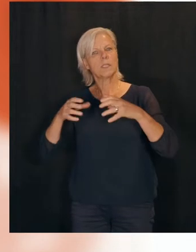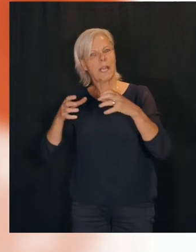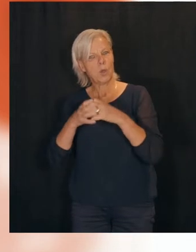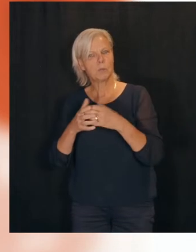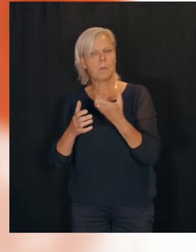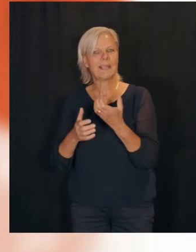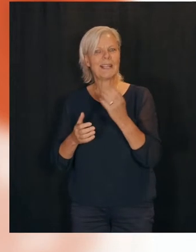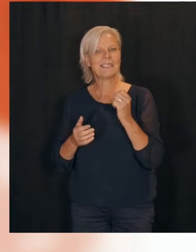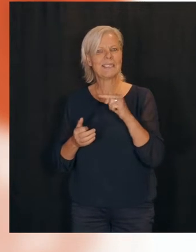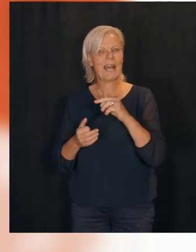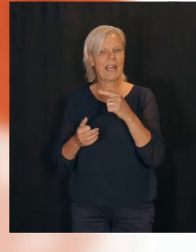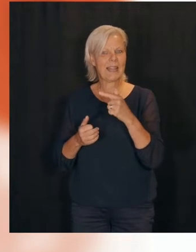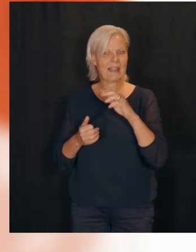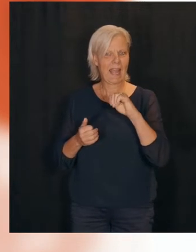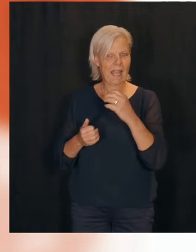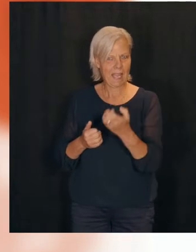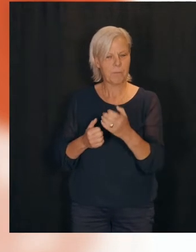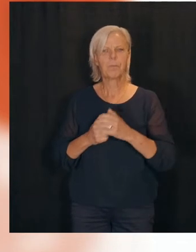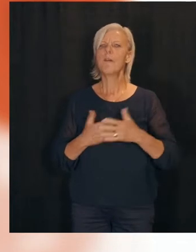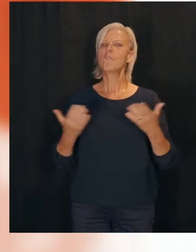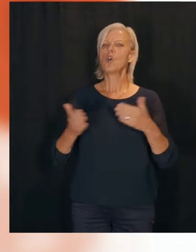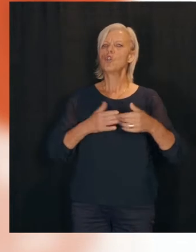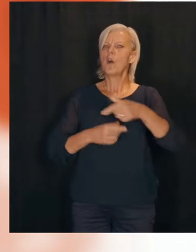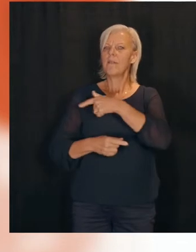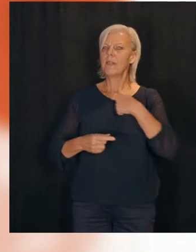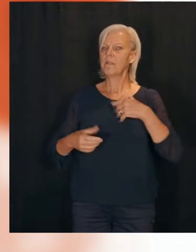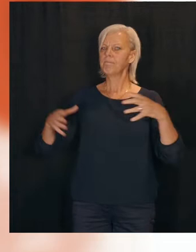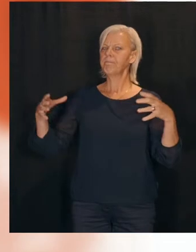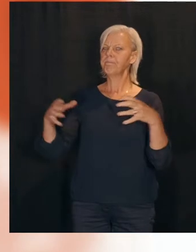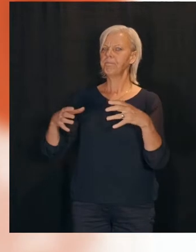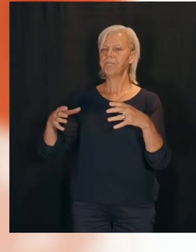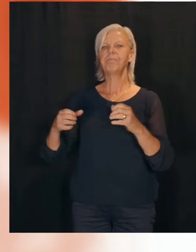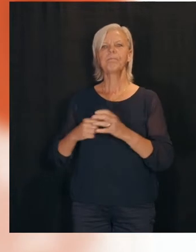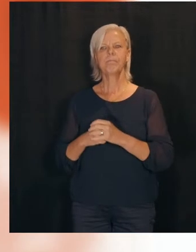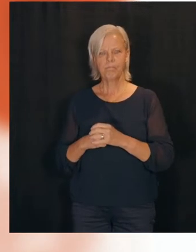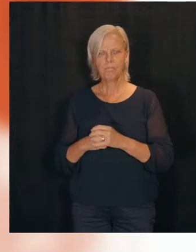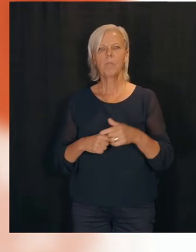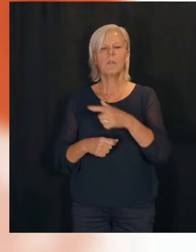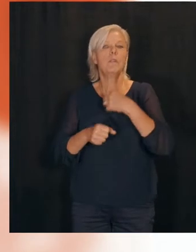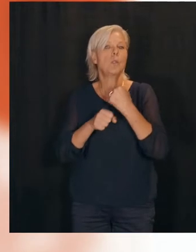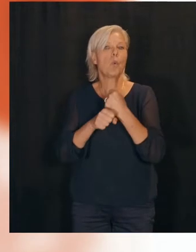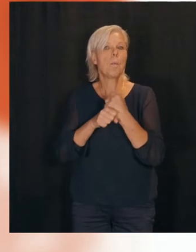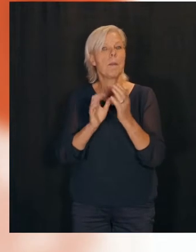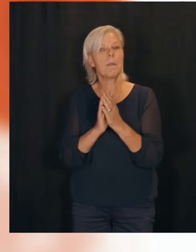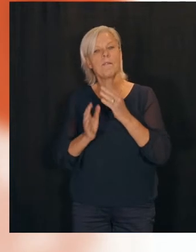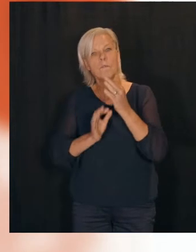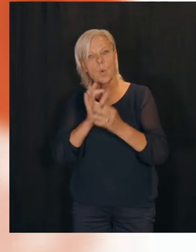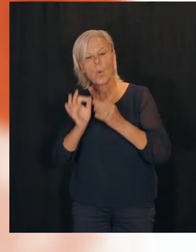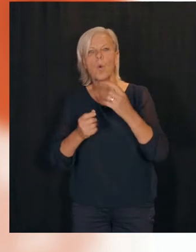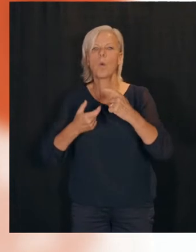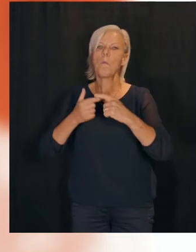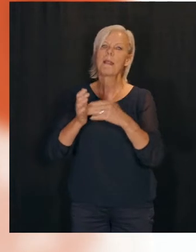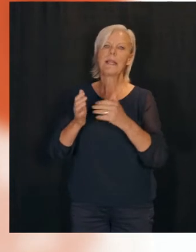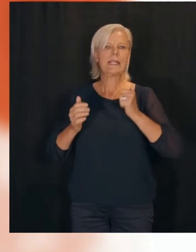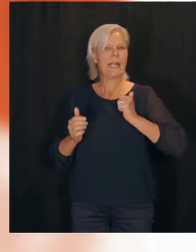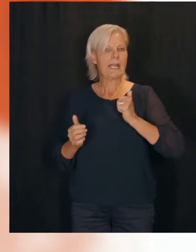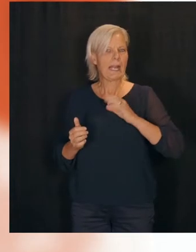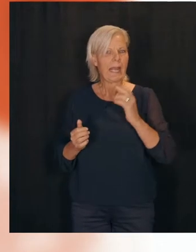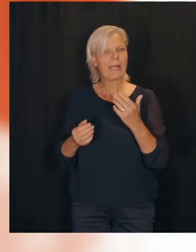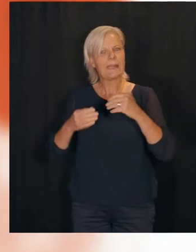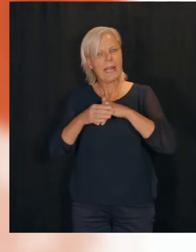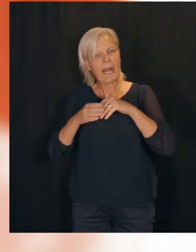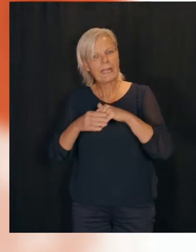CERTEC. Och det vi gör på CERTEC är att vi jobbar med frågor som rör tillgänglighet,